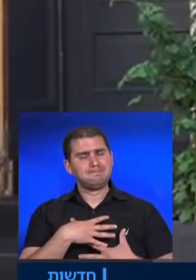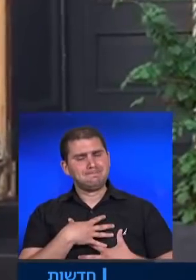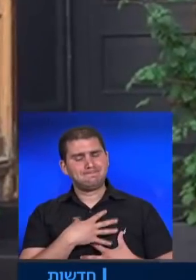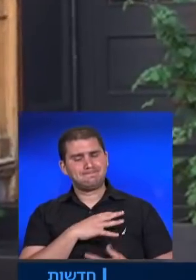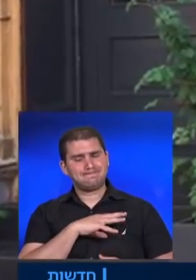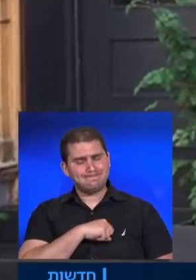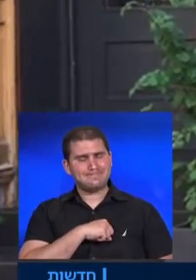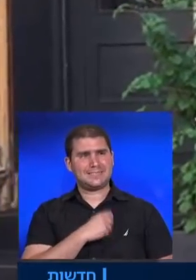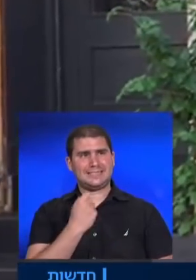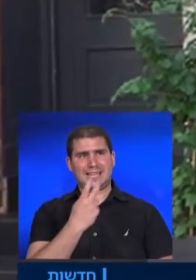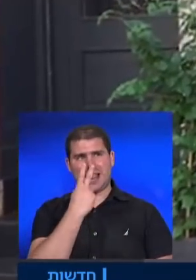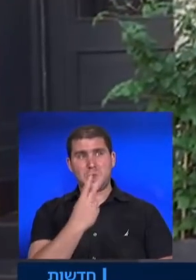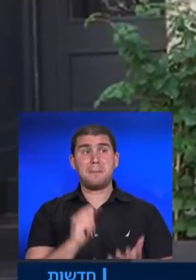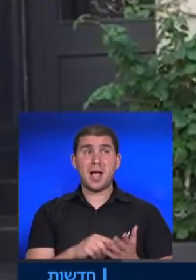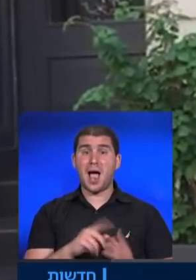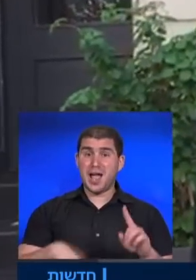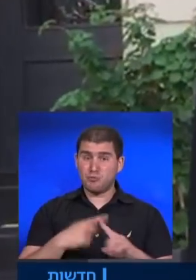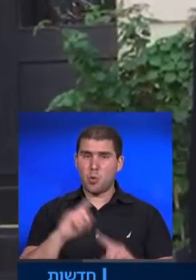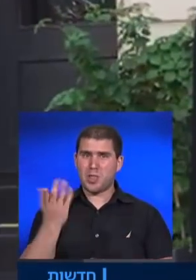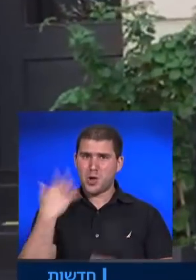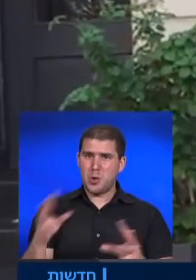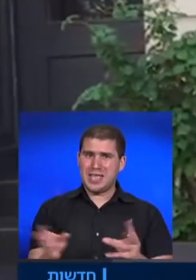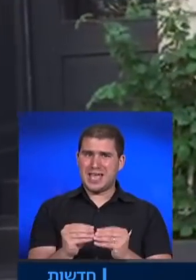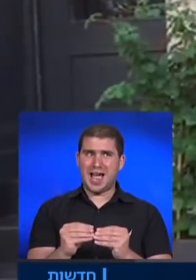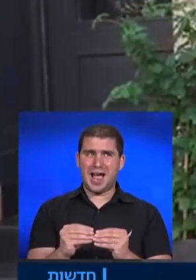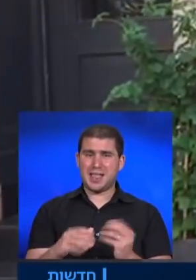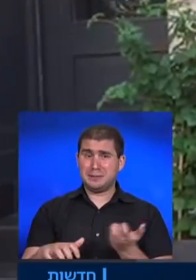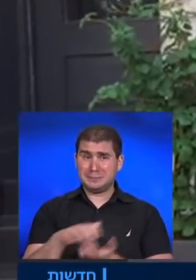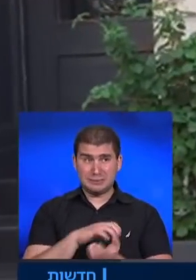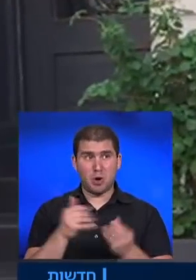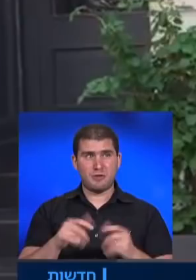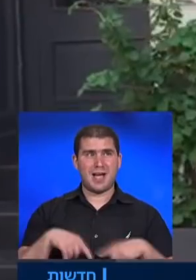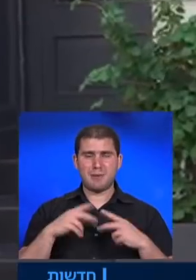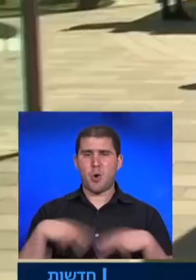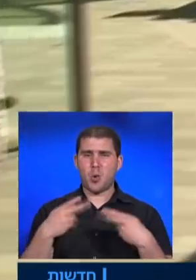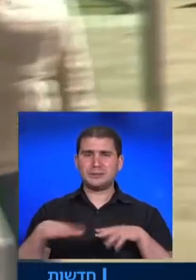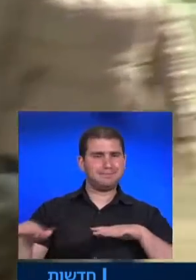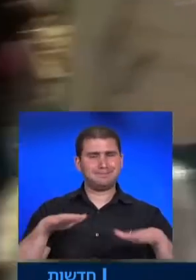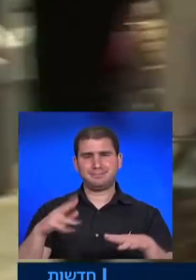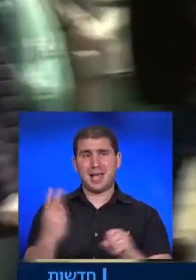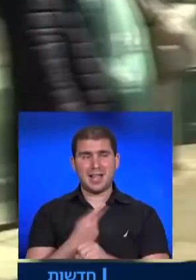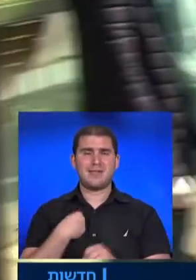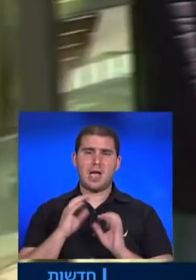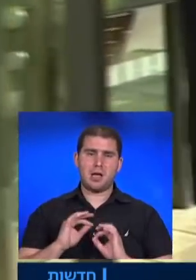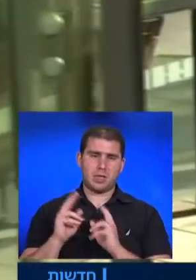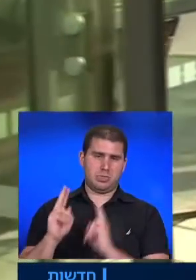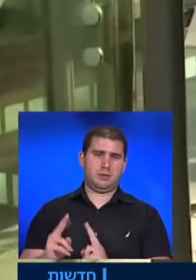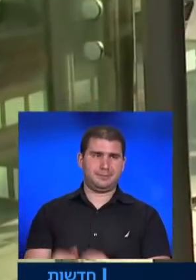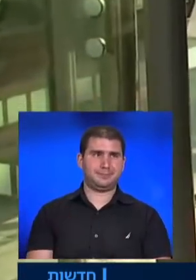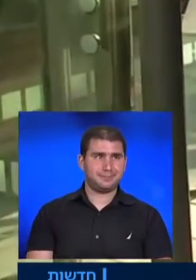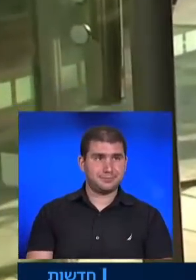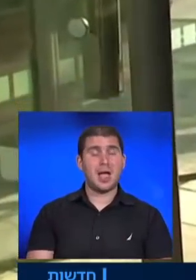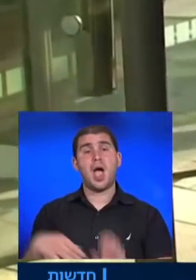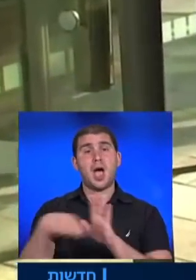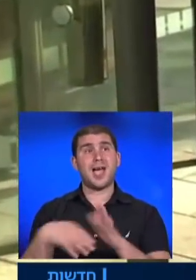כי עד עכשיו כולנו היינו ביחד בברוך, עכשיו החיים חוזרים למסלולם ואני עדיין בברוך. הנחיה חדשה שנכנסה